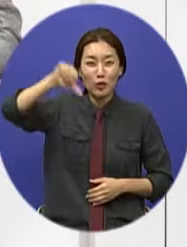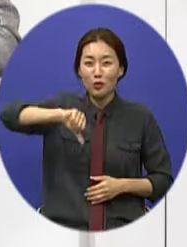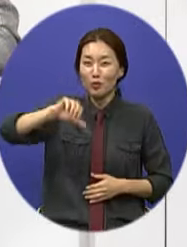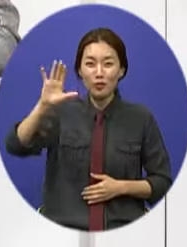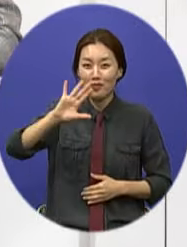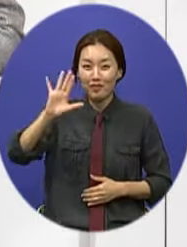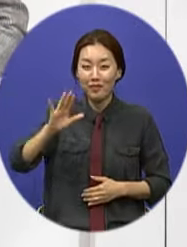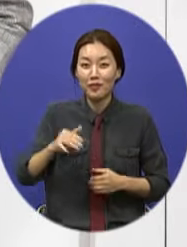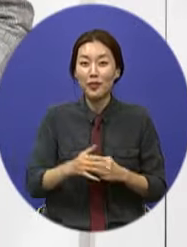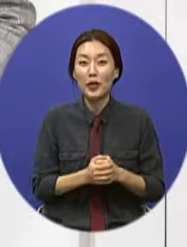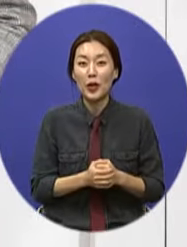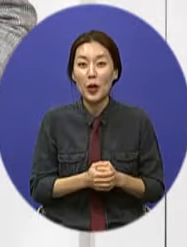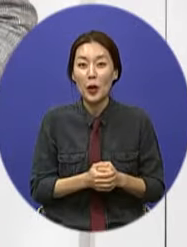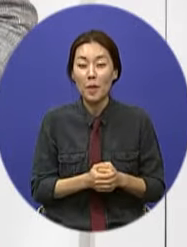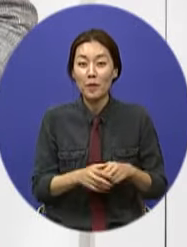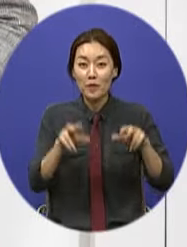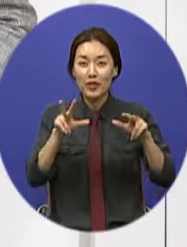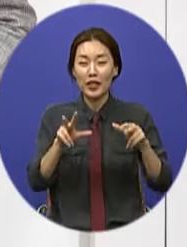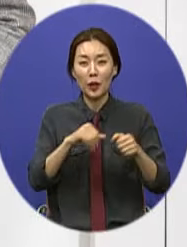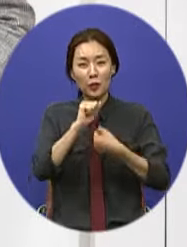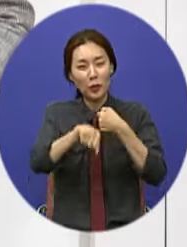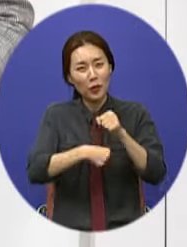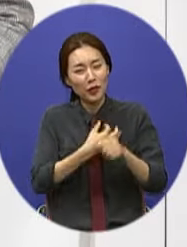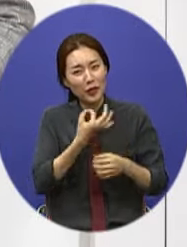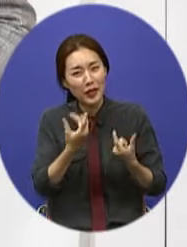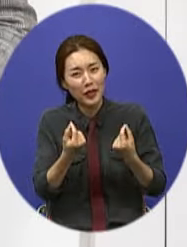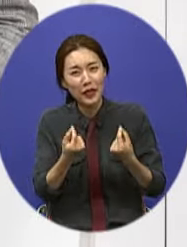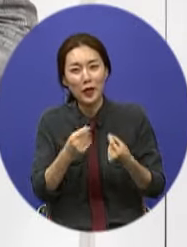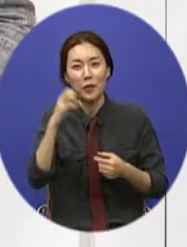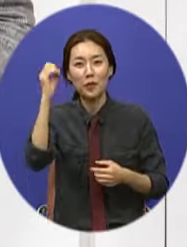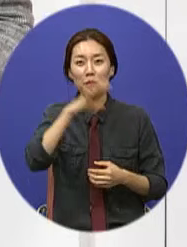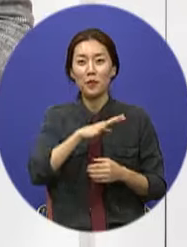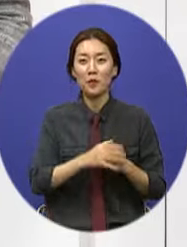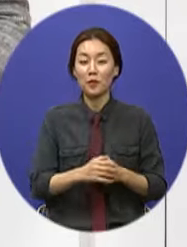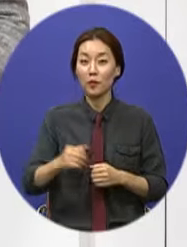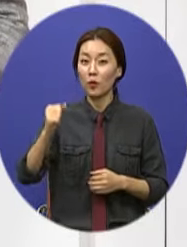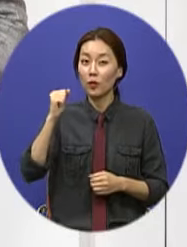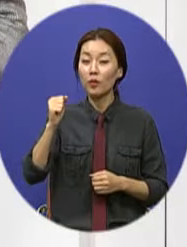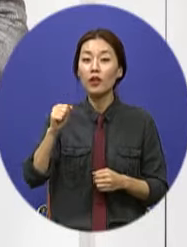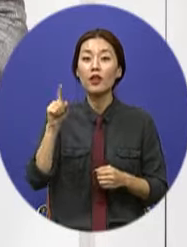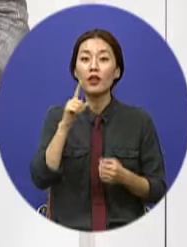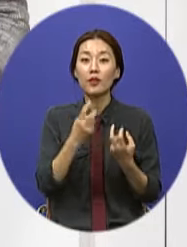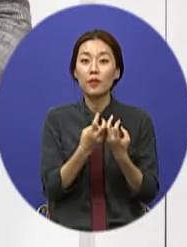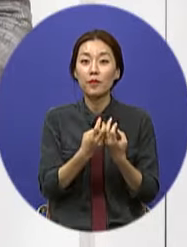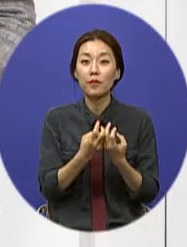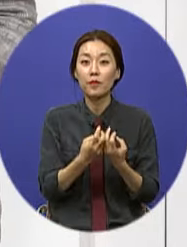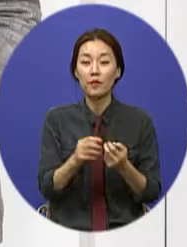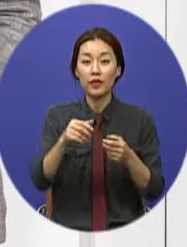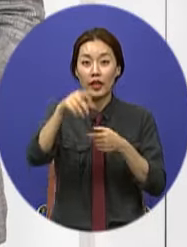하니까 아니 저 짐승 우는 소리 같으니까 아마 이렇게 합시다. 네.